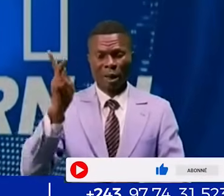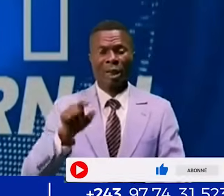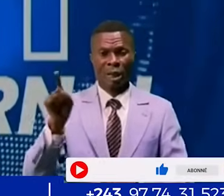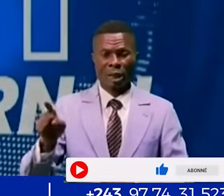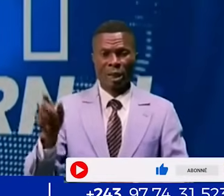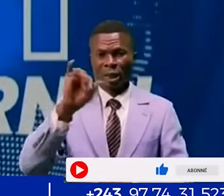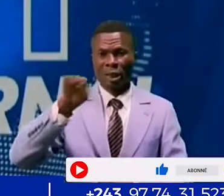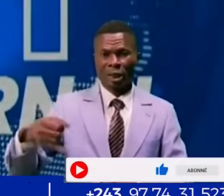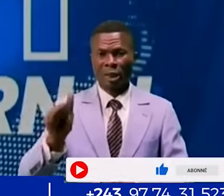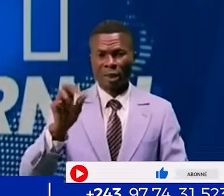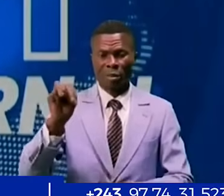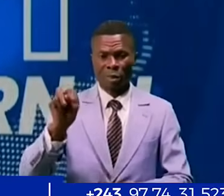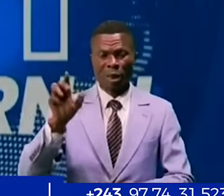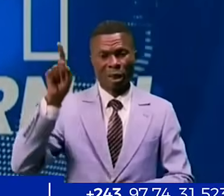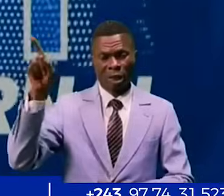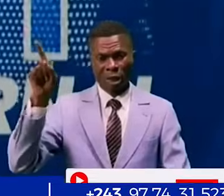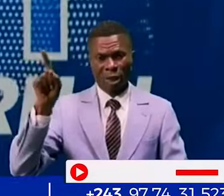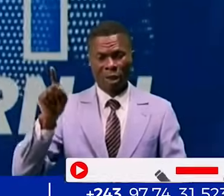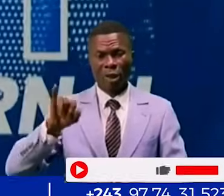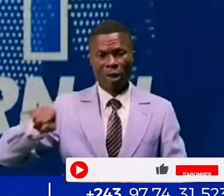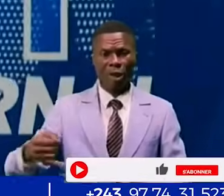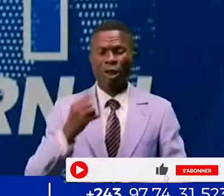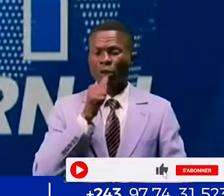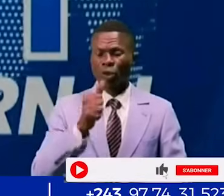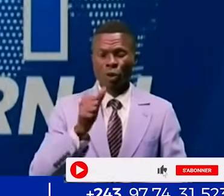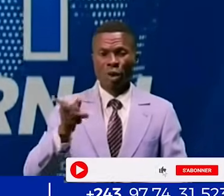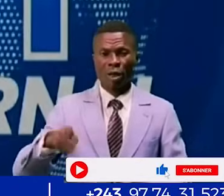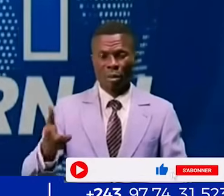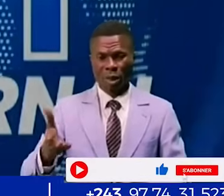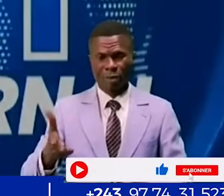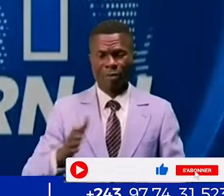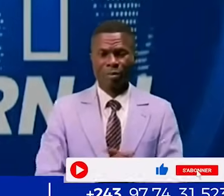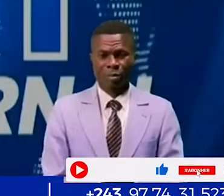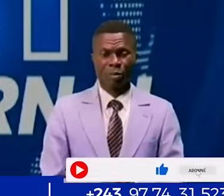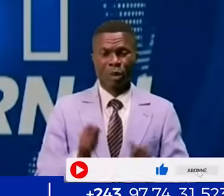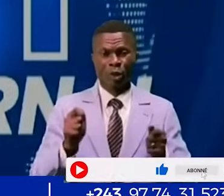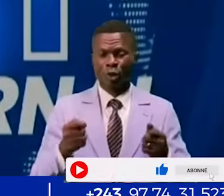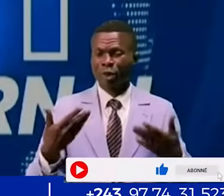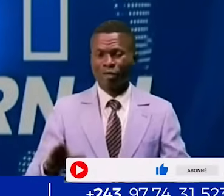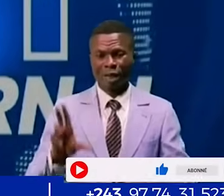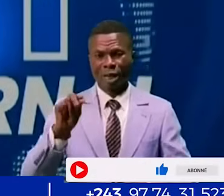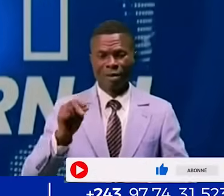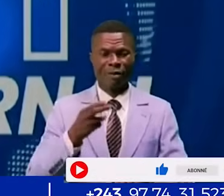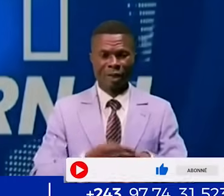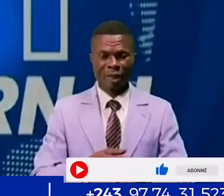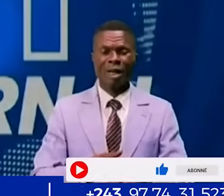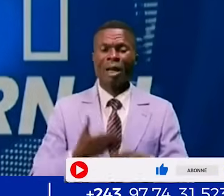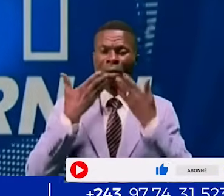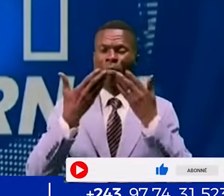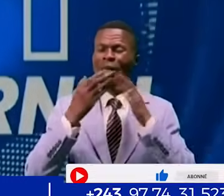Montfleury, Jamaïque, Ma Campagne et Joli Parc. Voilà. Et c'est la fin de ce journal, réalisé par